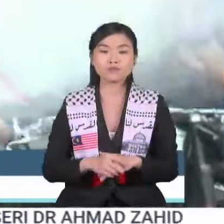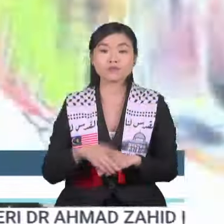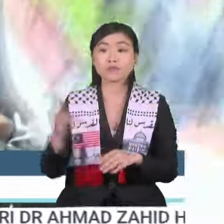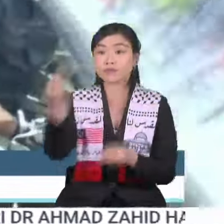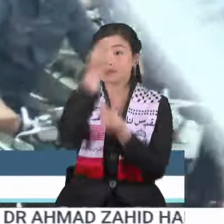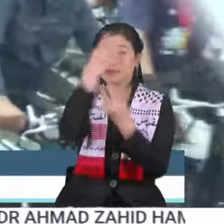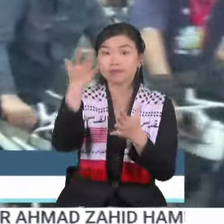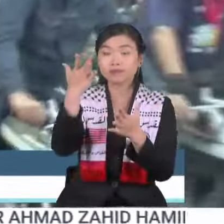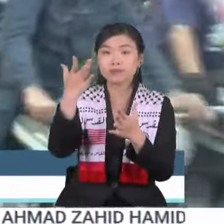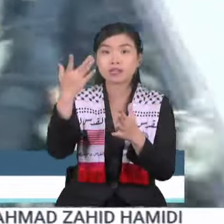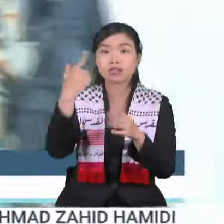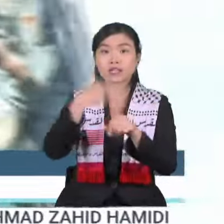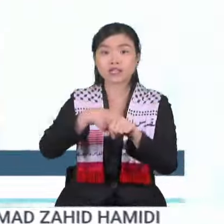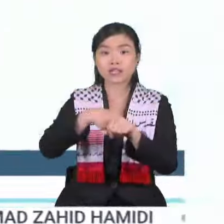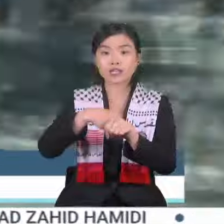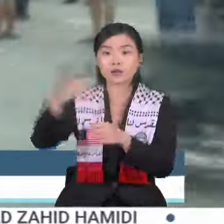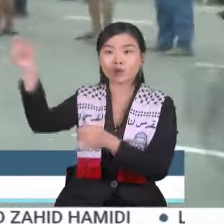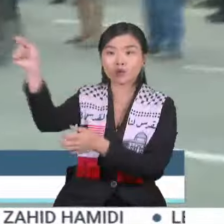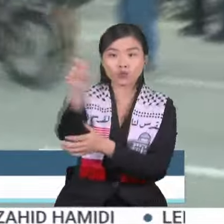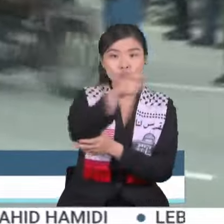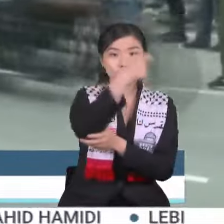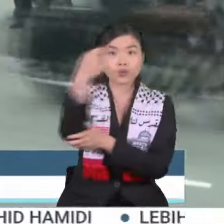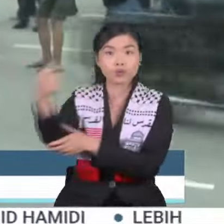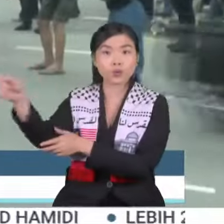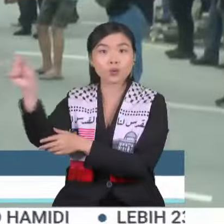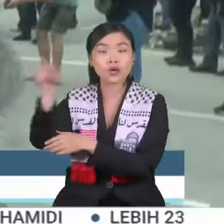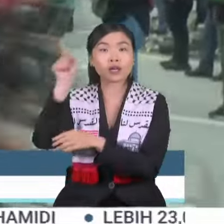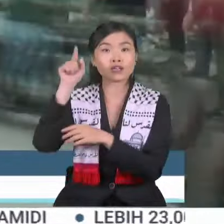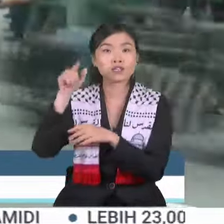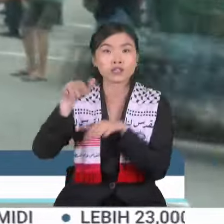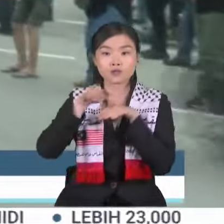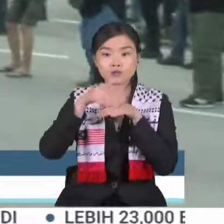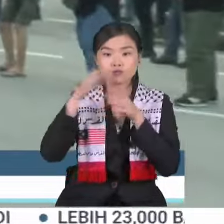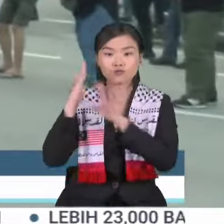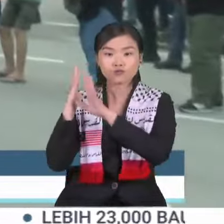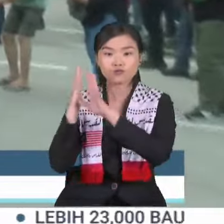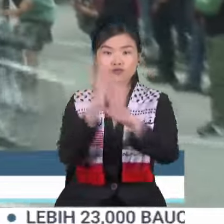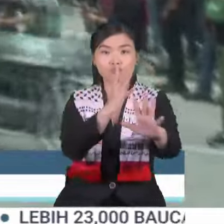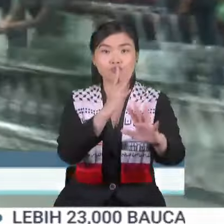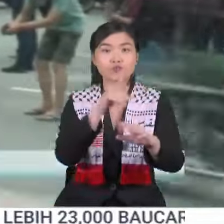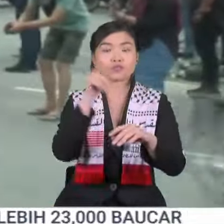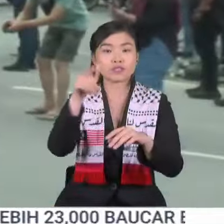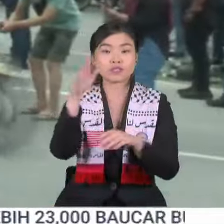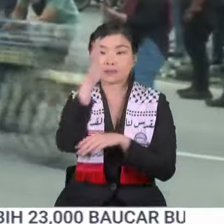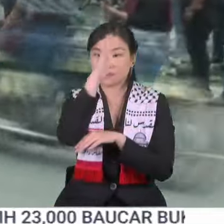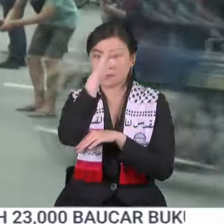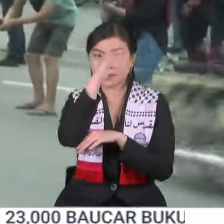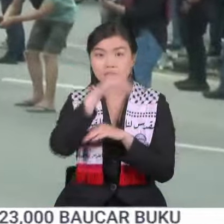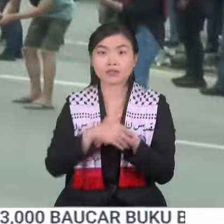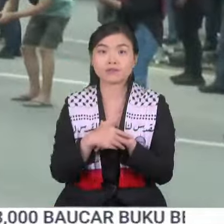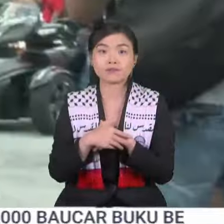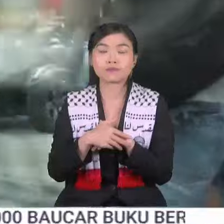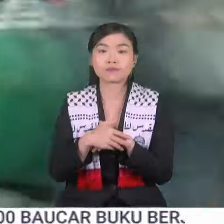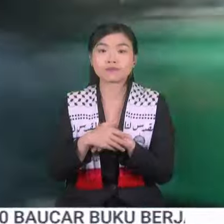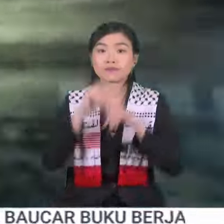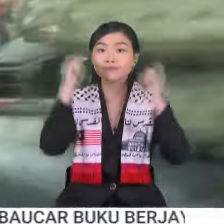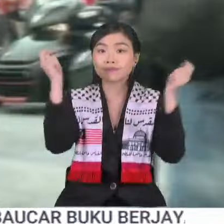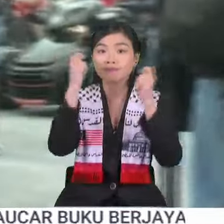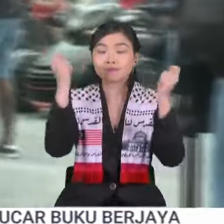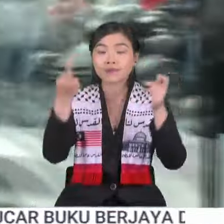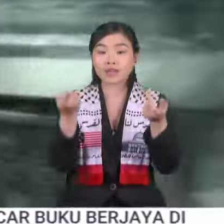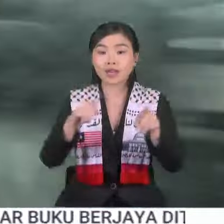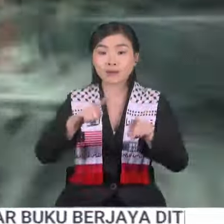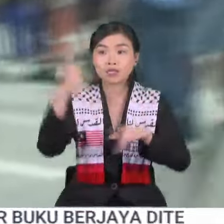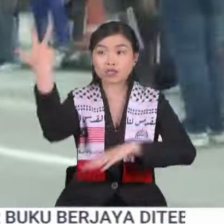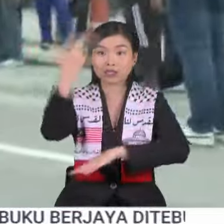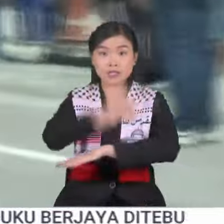Beliau berkata demikian pada flag off program Konvoi Malaysia International Classic Bike Festival di Bandaraya Melaka. Dalam pada itu, pada festival yang